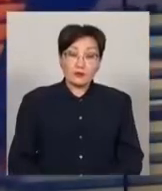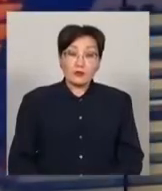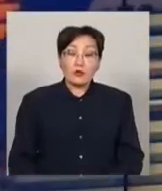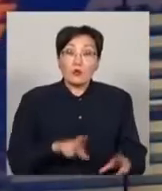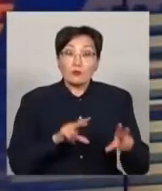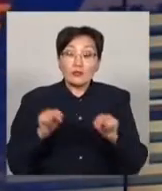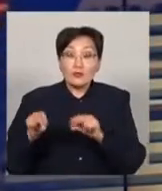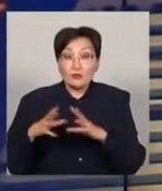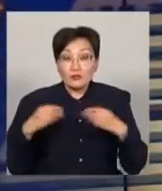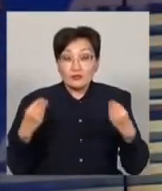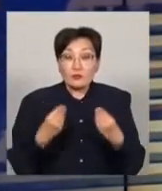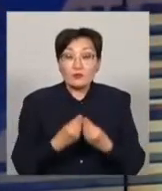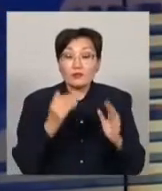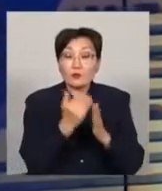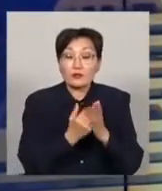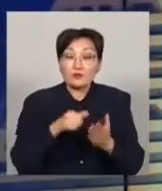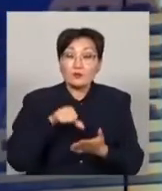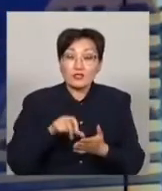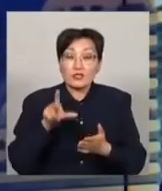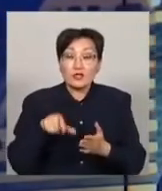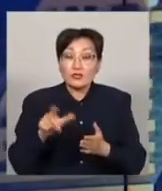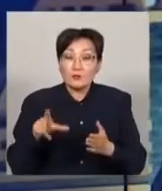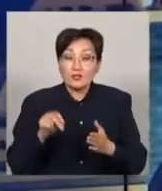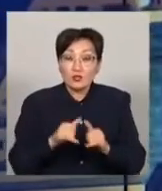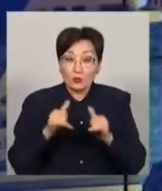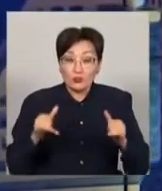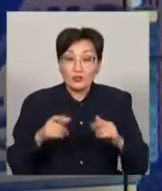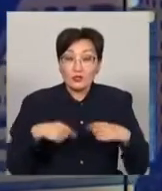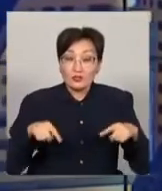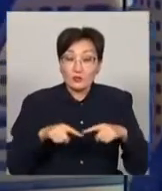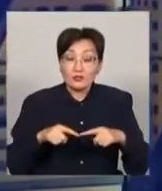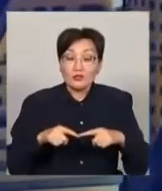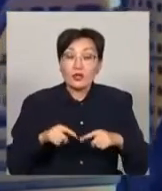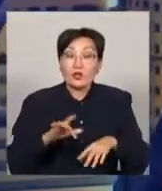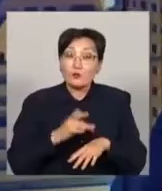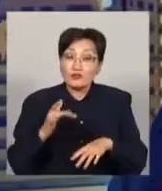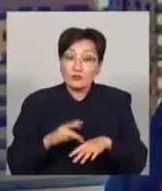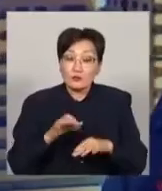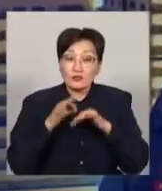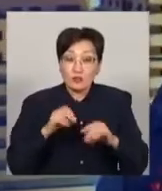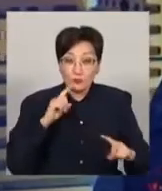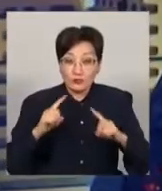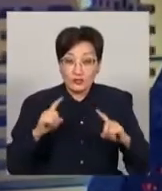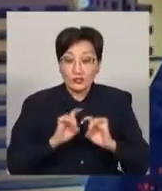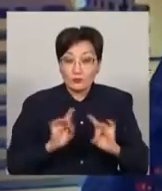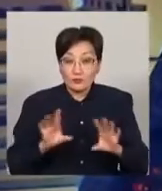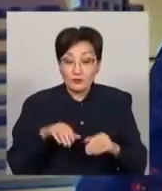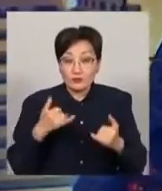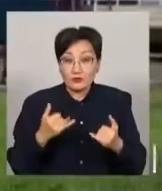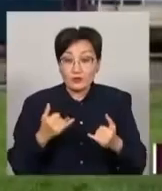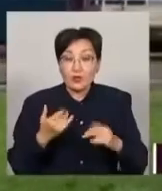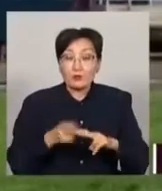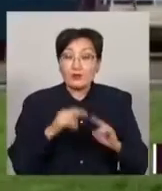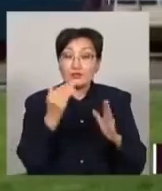Бақытты отбасы бағдарламасына қатысатын адамдардың саны көбейеді. Ол жөнінде орталық коммуникациялар қызметінде өткен брифингте айтылды. Қазір